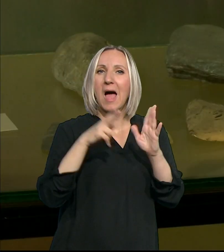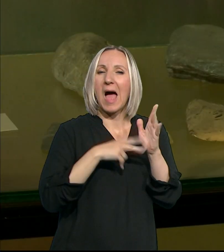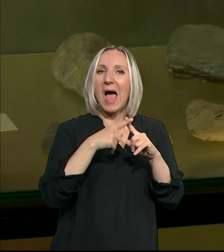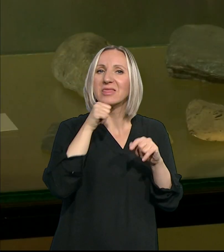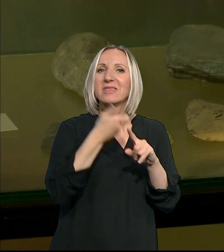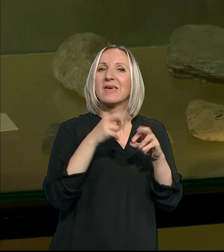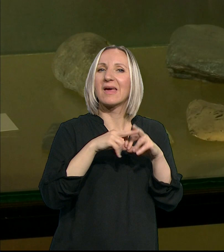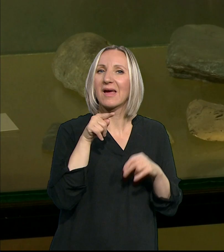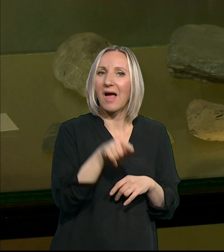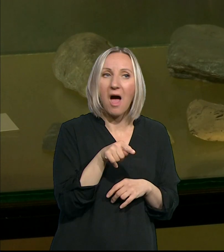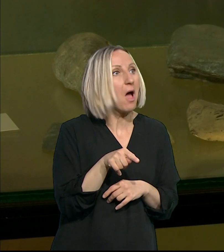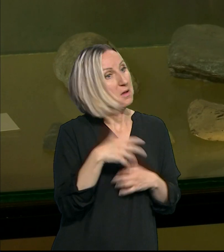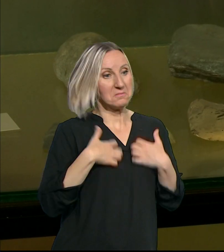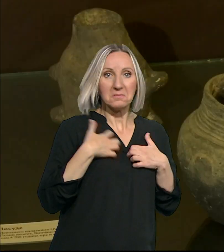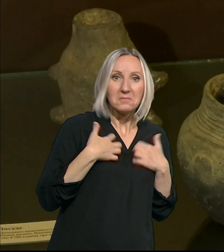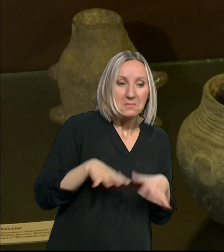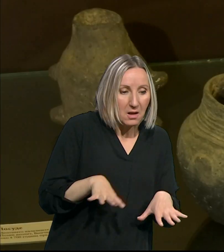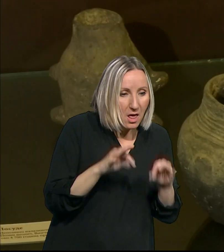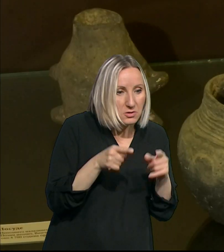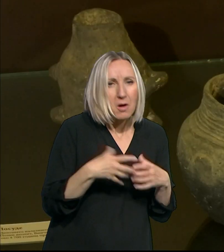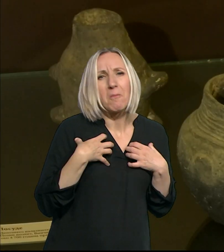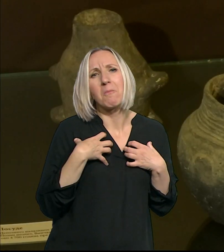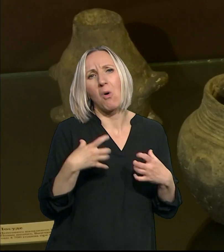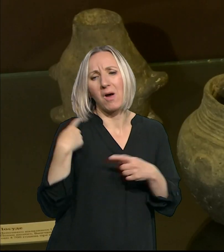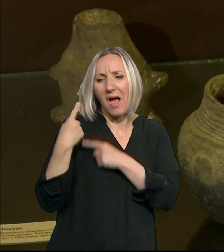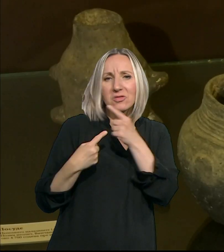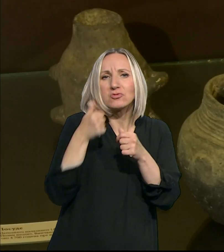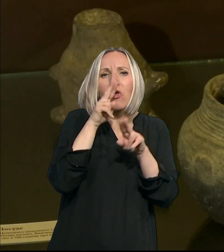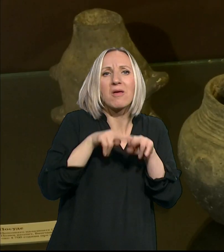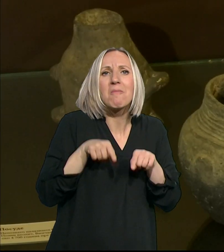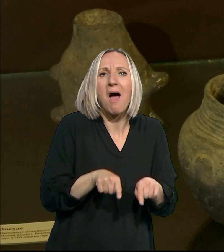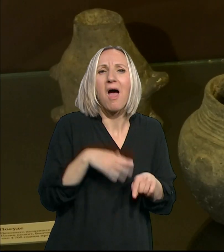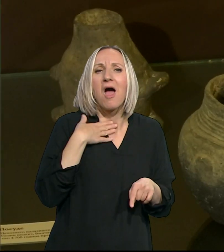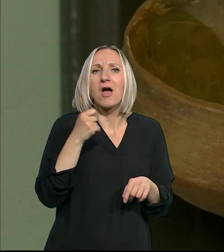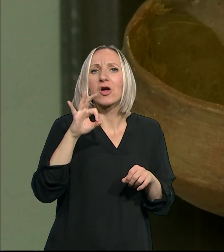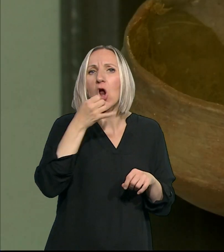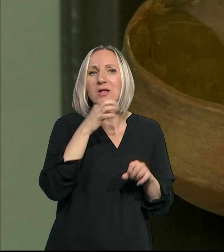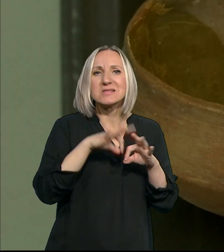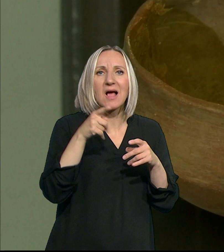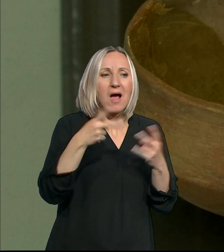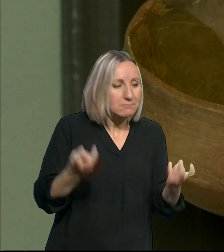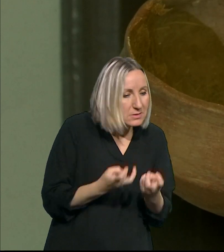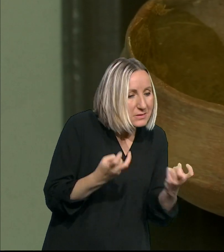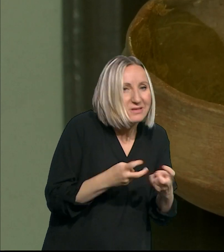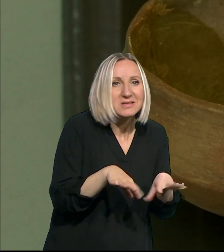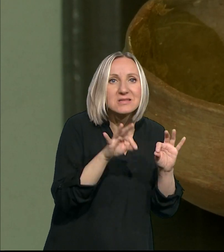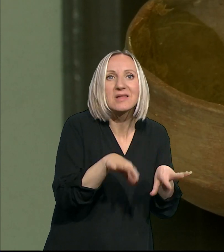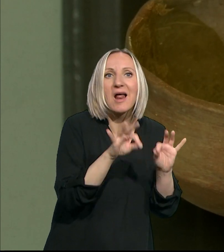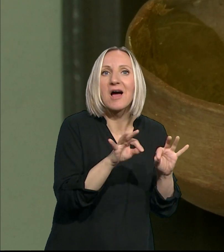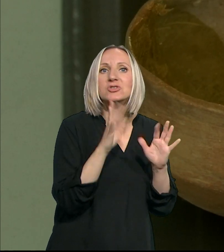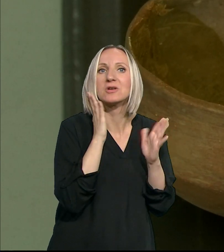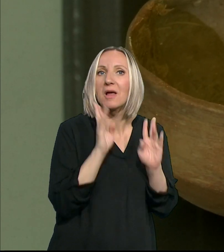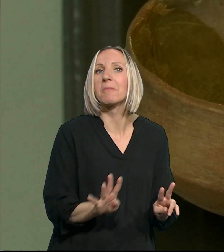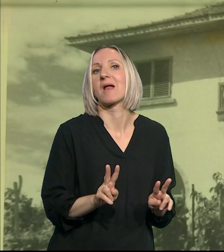možda pohrlilo da bogato nasleđe Grocke upravo istraži na